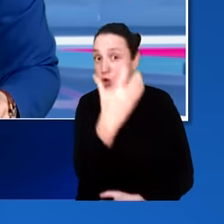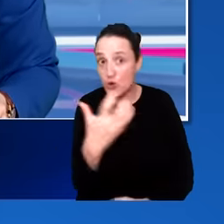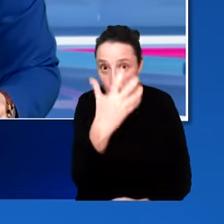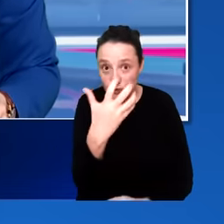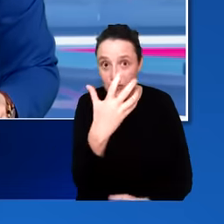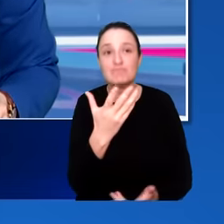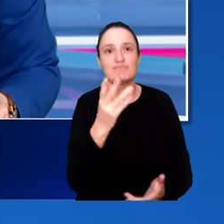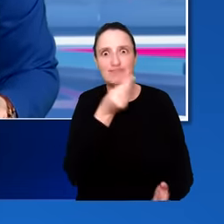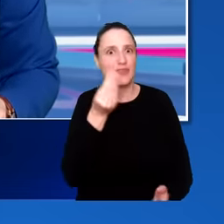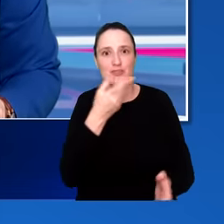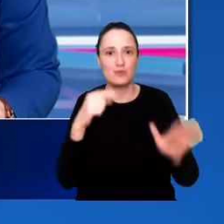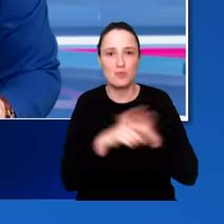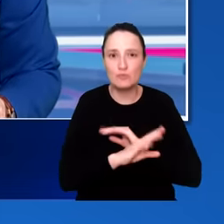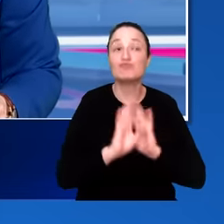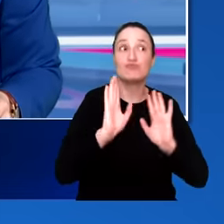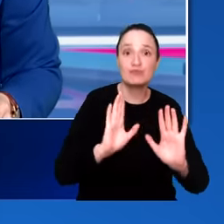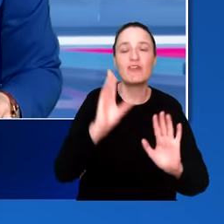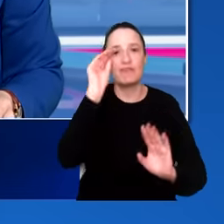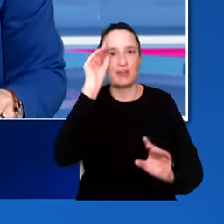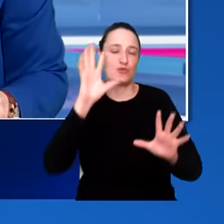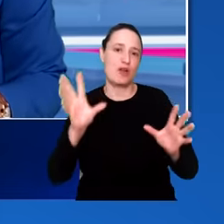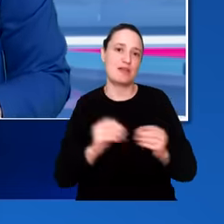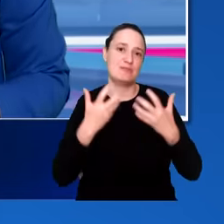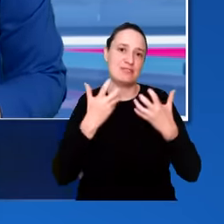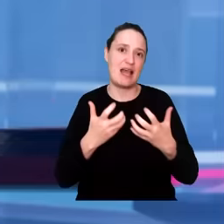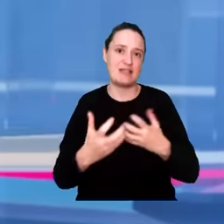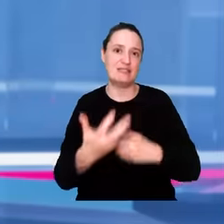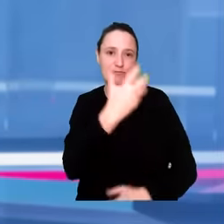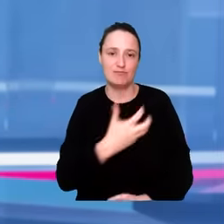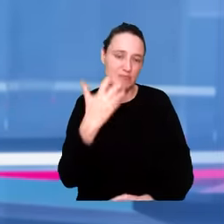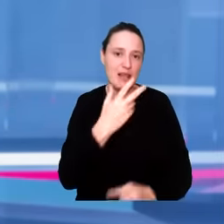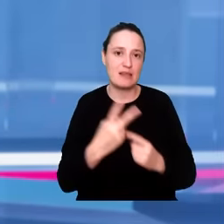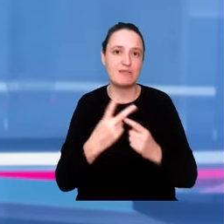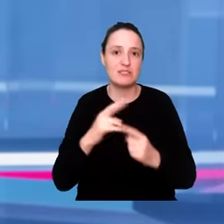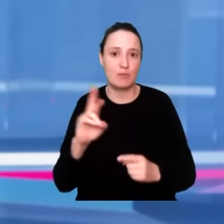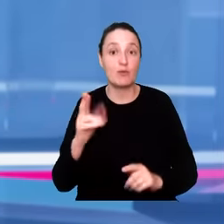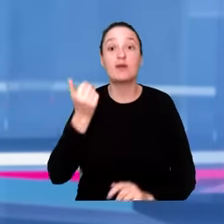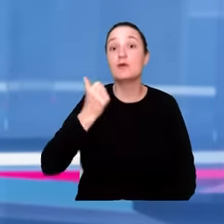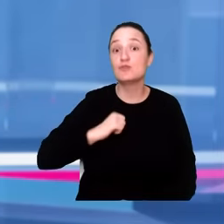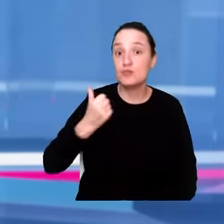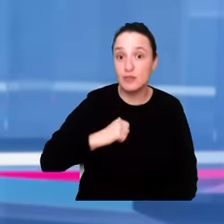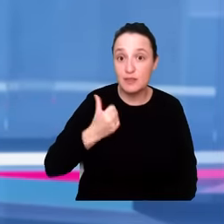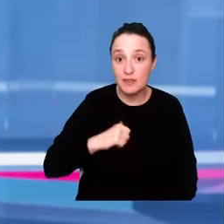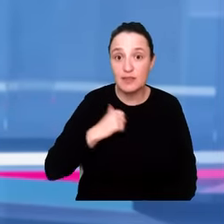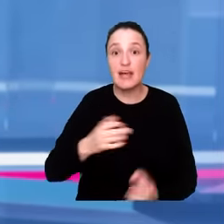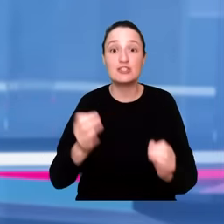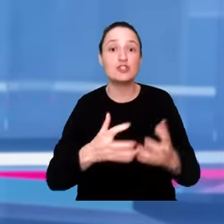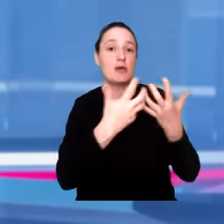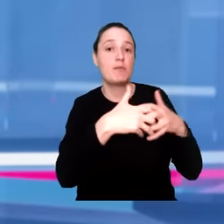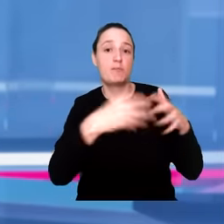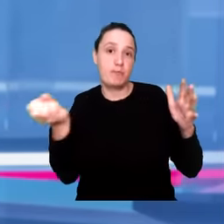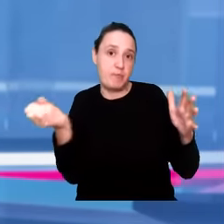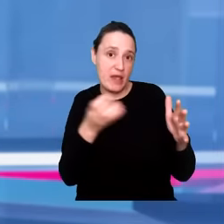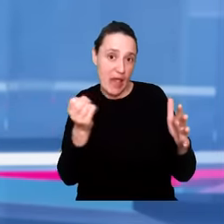Gorąco zachęcam, żeby z nami spędzić ten wieczór i proszę cierpliwie zaczekać na dzisiejsze sypanie